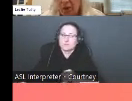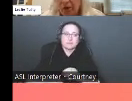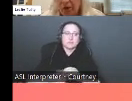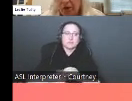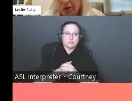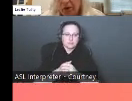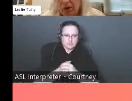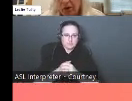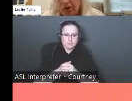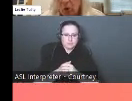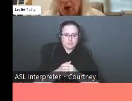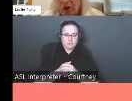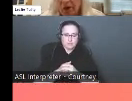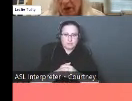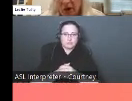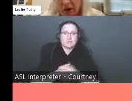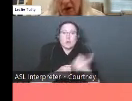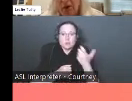Enfin,